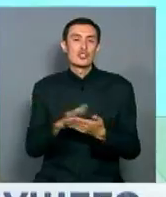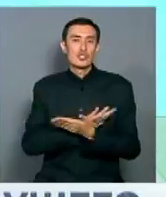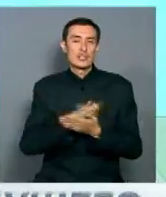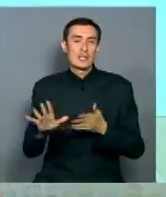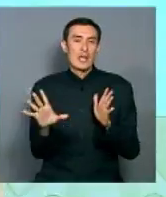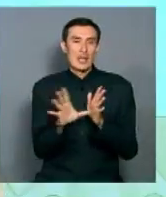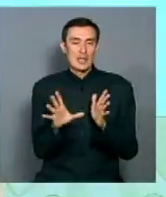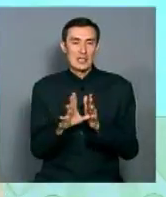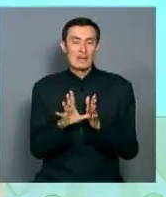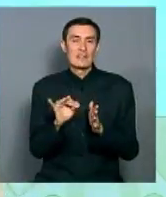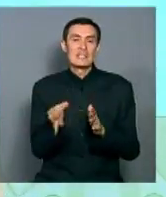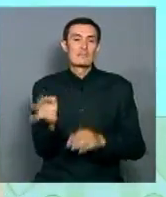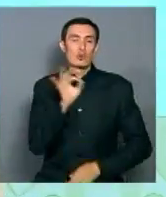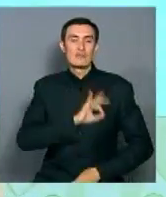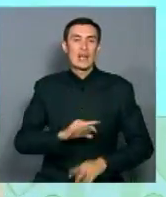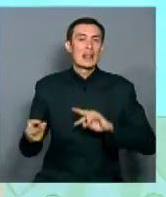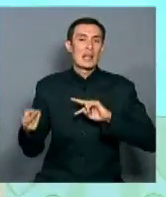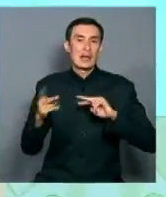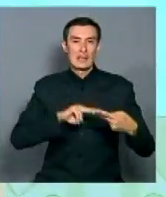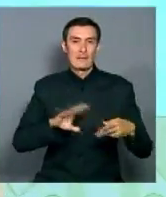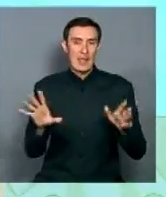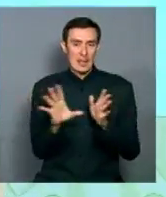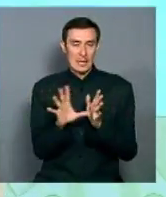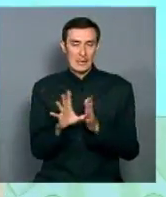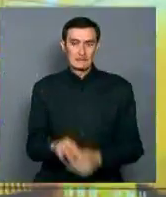использованию альтернативной энергии.